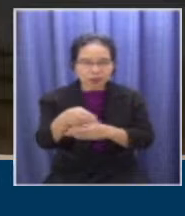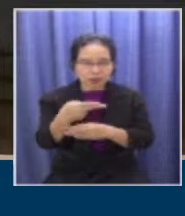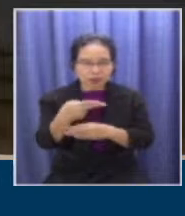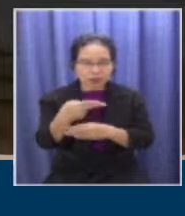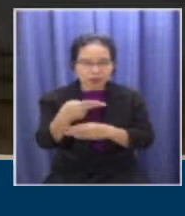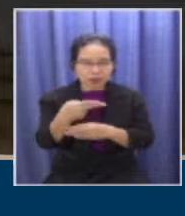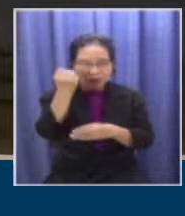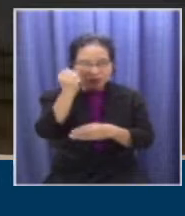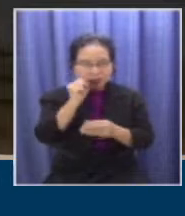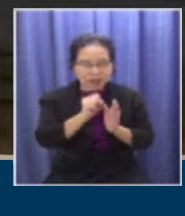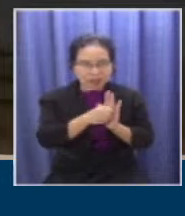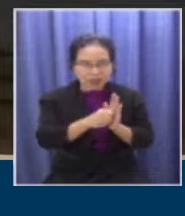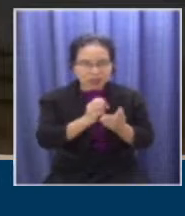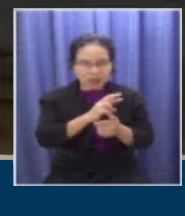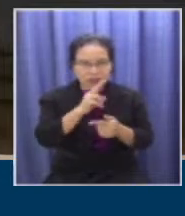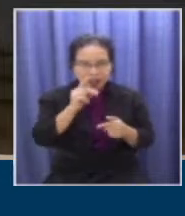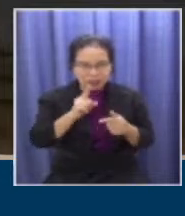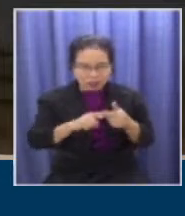wobɛtumi asane